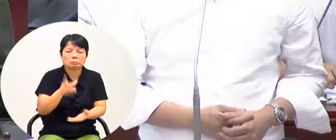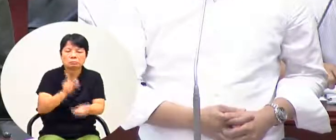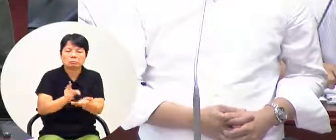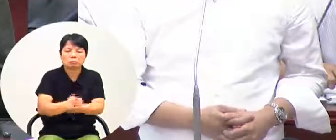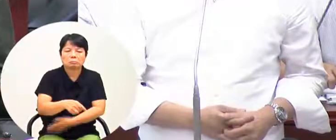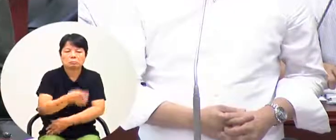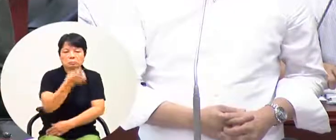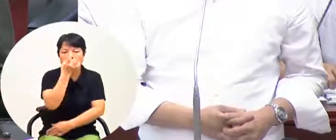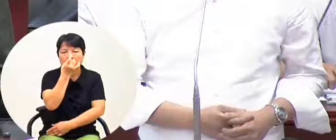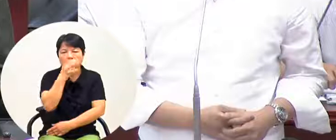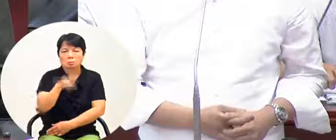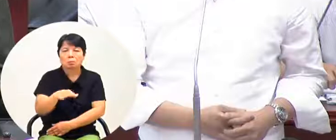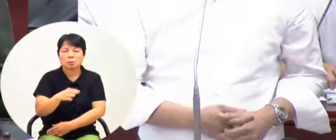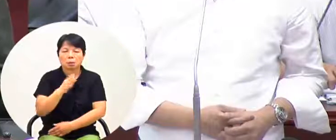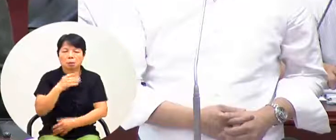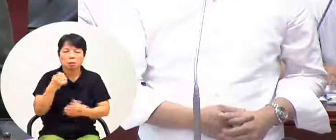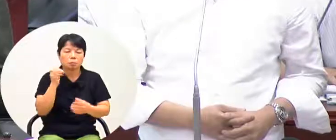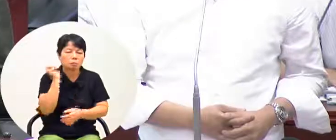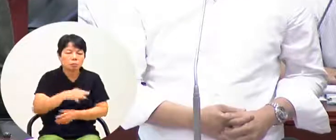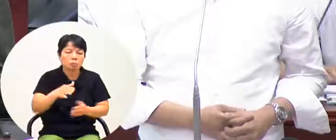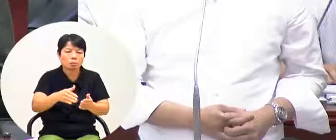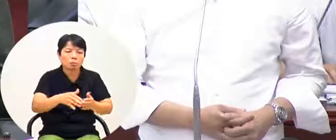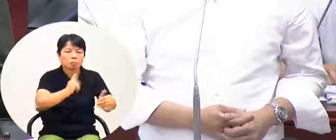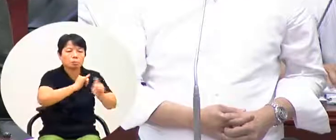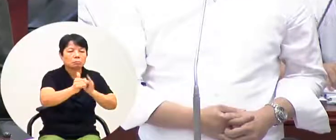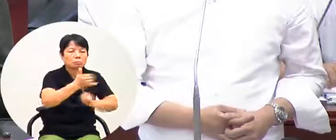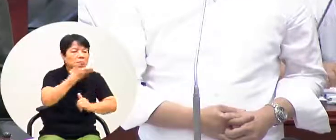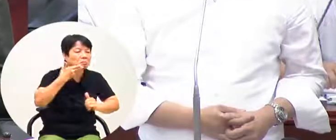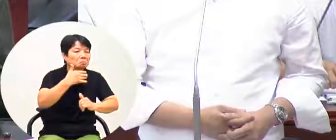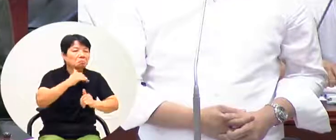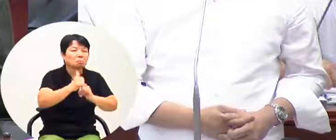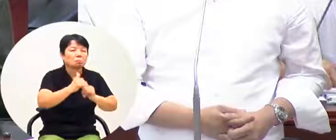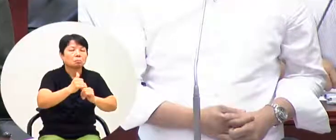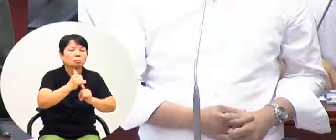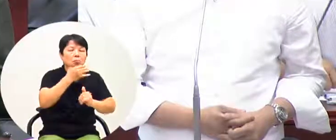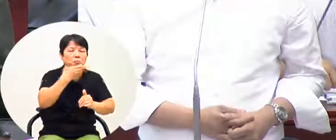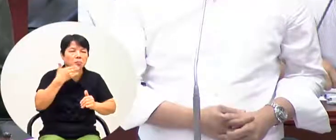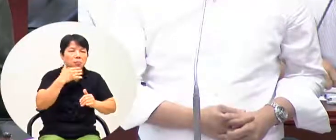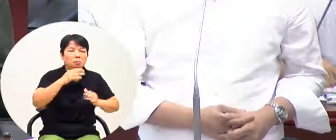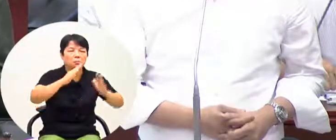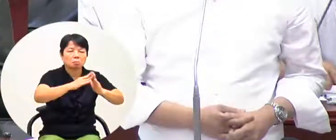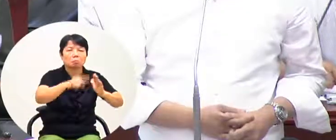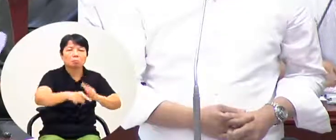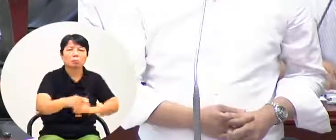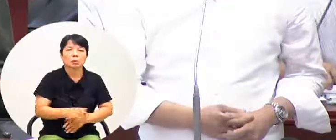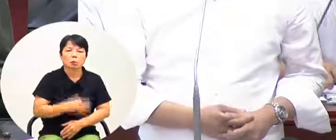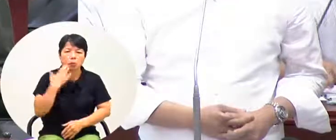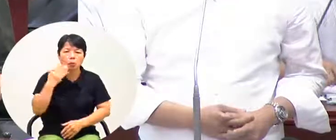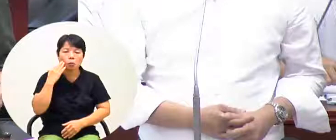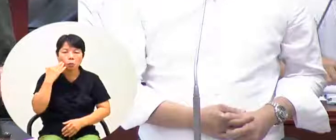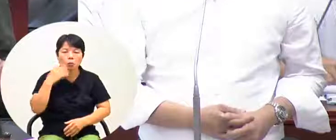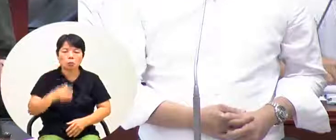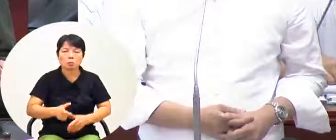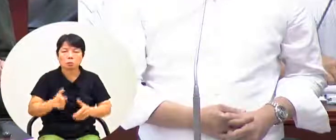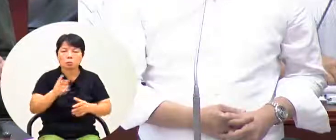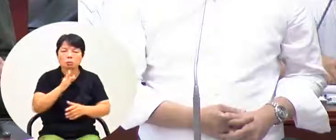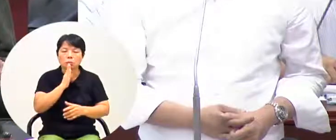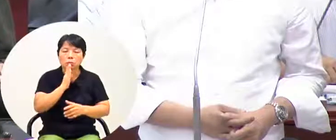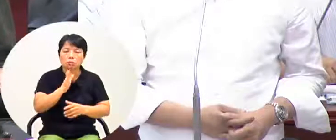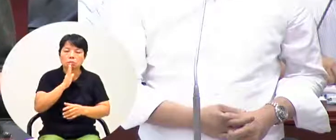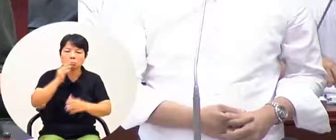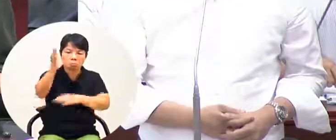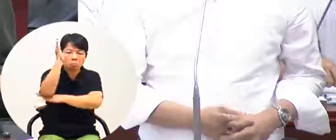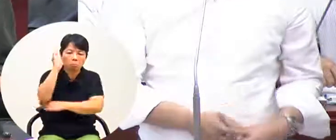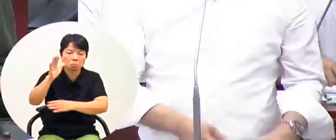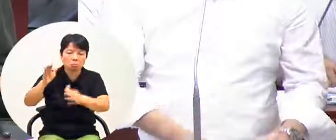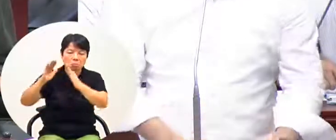子，哈、哦。那他总是对公家的房子，他会觉得比较有信任度，哈、哦。所以我想这个部分在宣传上